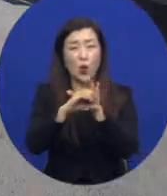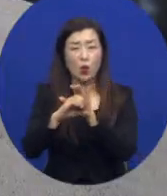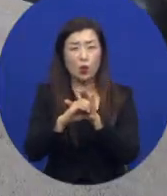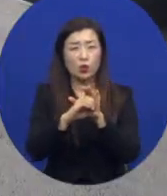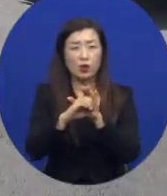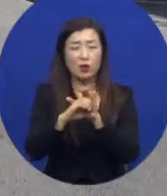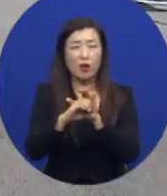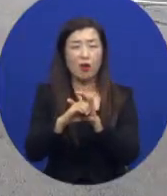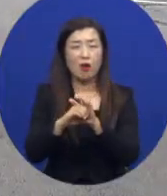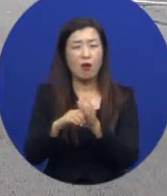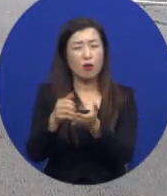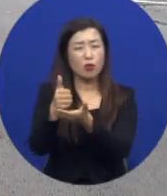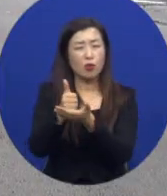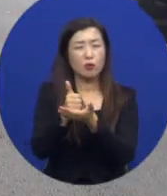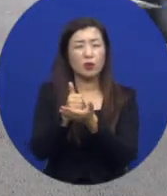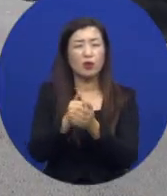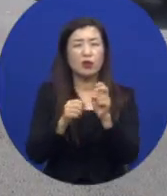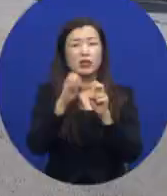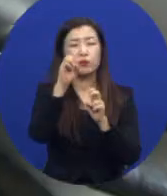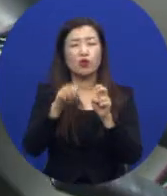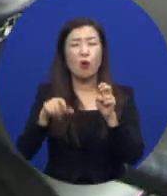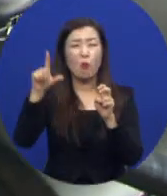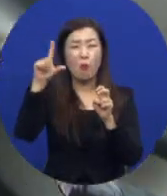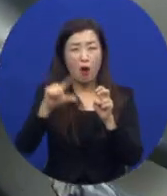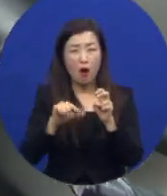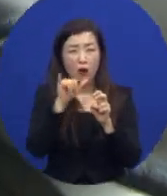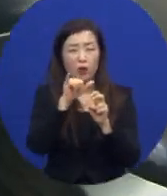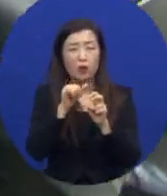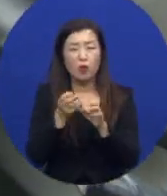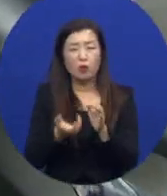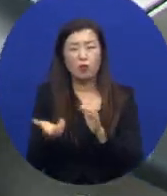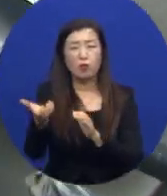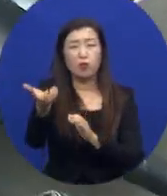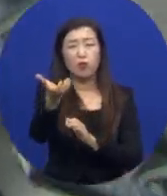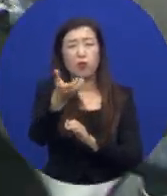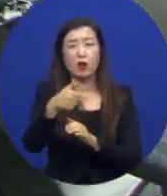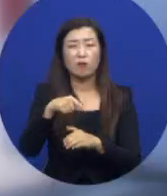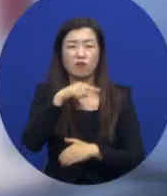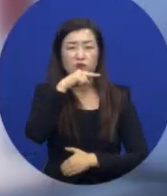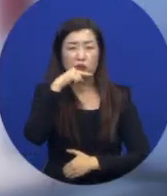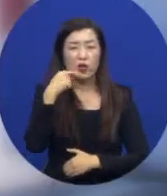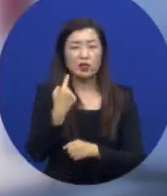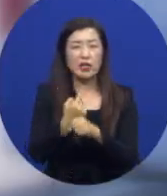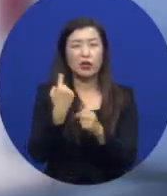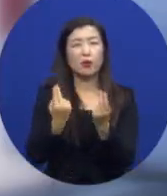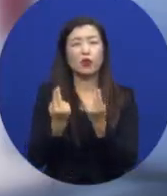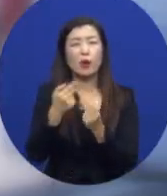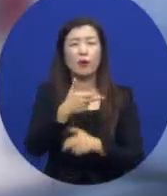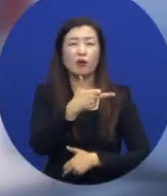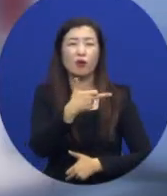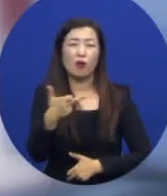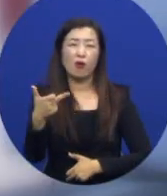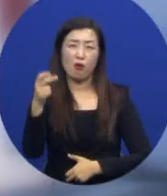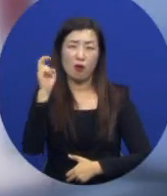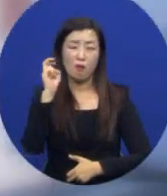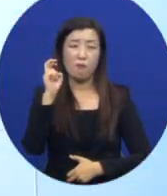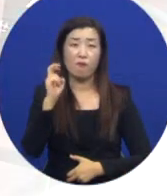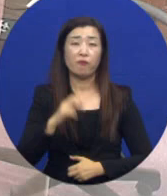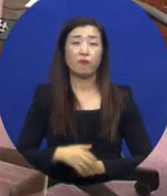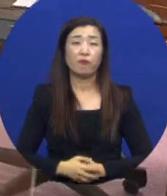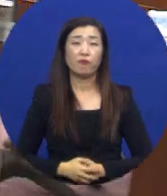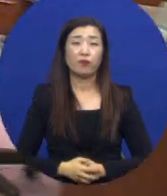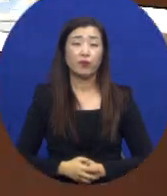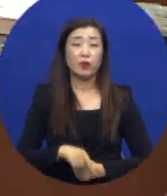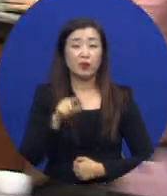이용객이 지난해보다 20% 이상 줄곧 뭐 손도 감축 돼 적자 폭은 작년보다 더 커질 전망이 나오고 있습니다